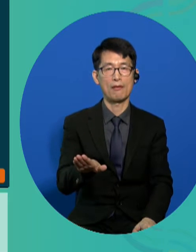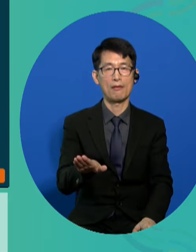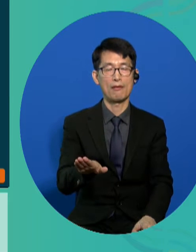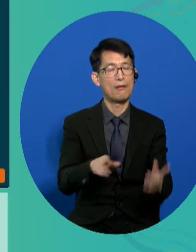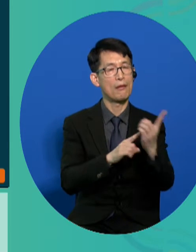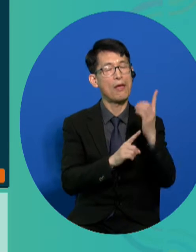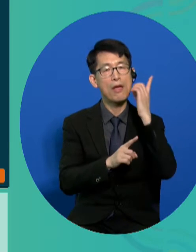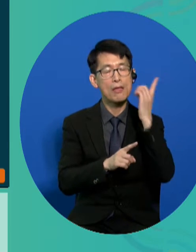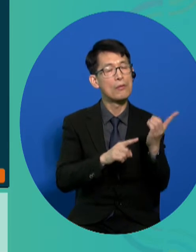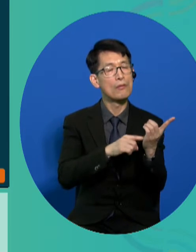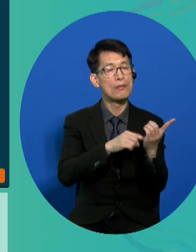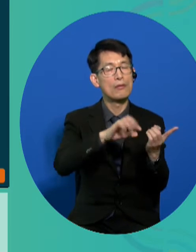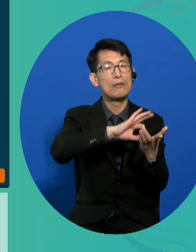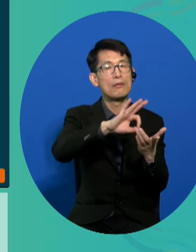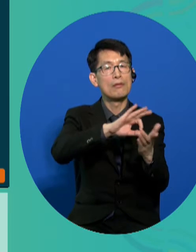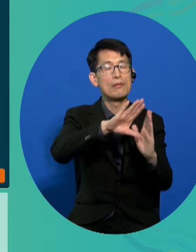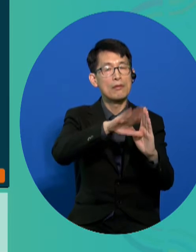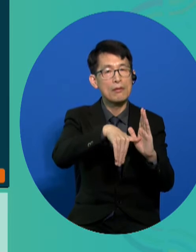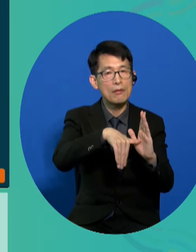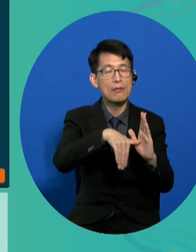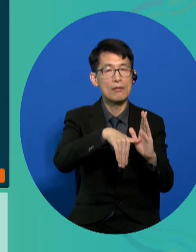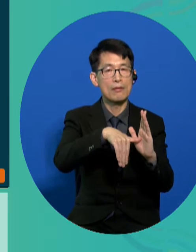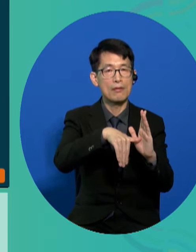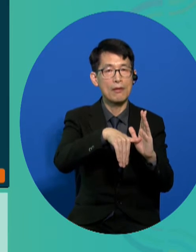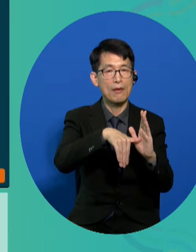앱을 사용할 때